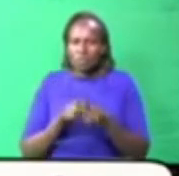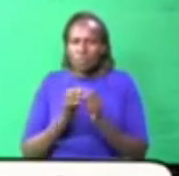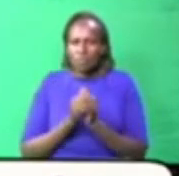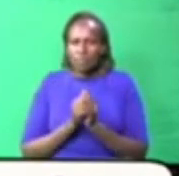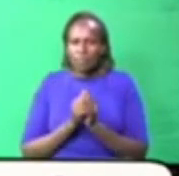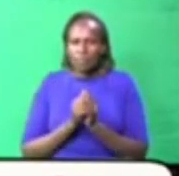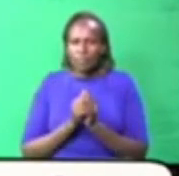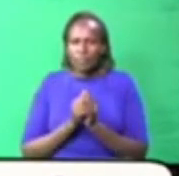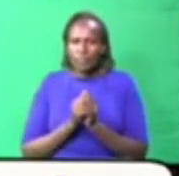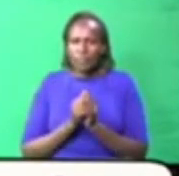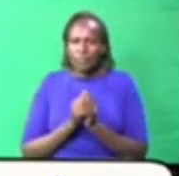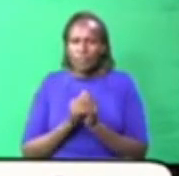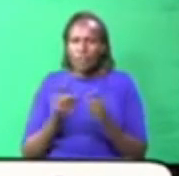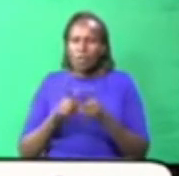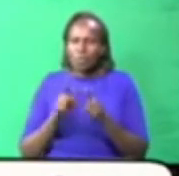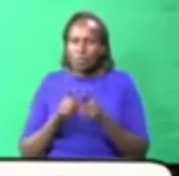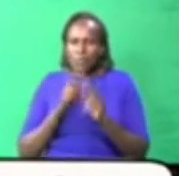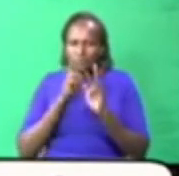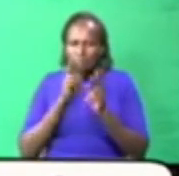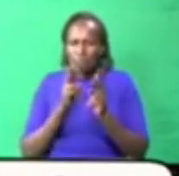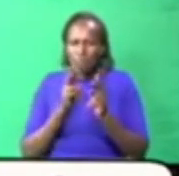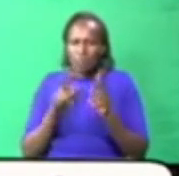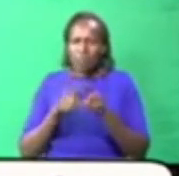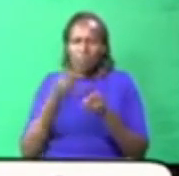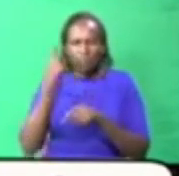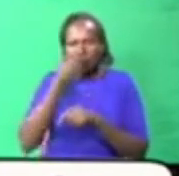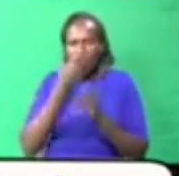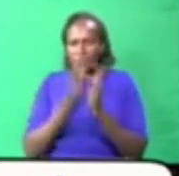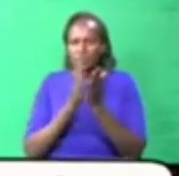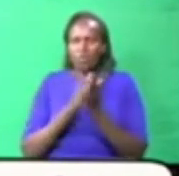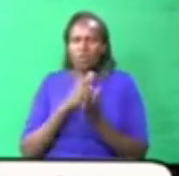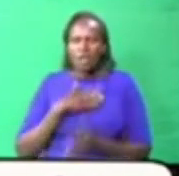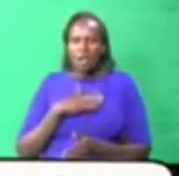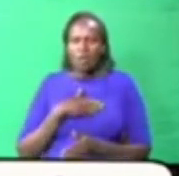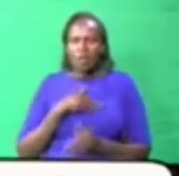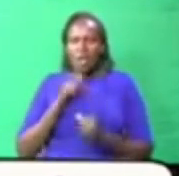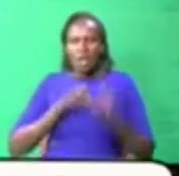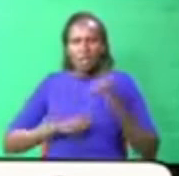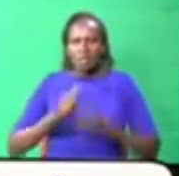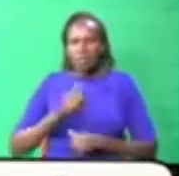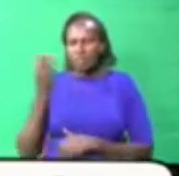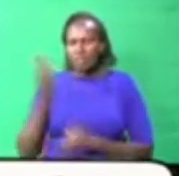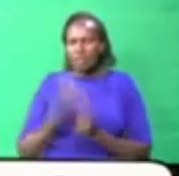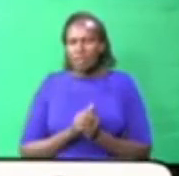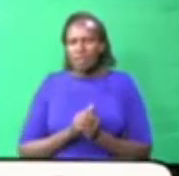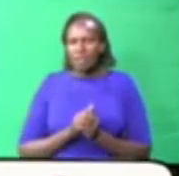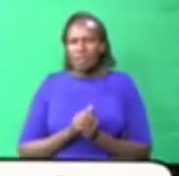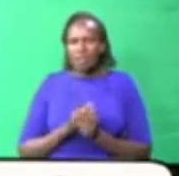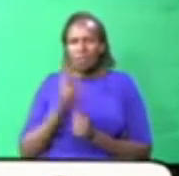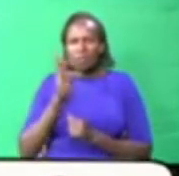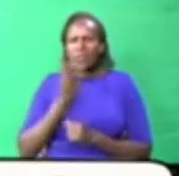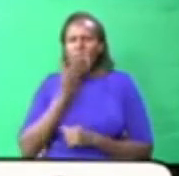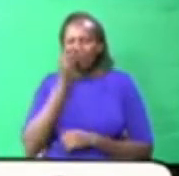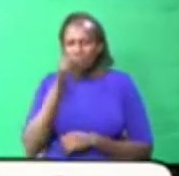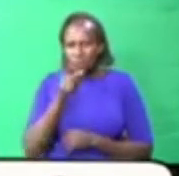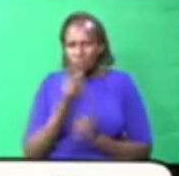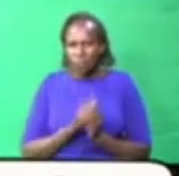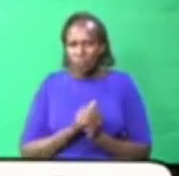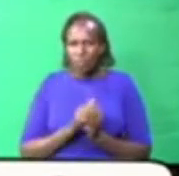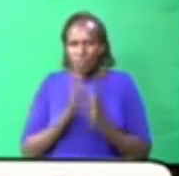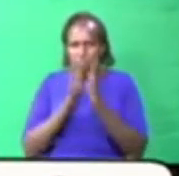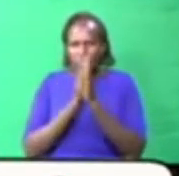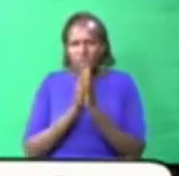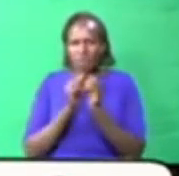your feedback kwa inbox ya pia Facebook yetu. It is active, ya Apostle iko active. Tutakujibu na tutaomba